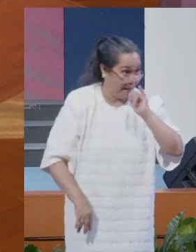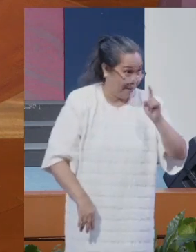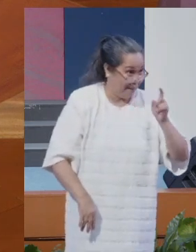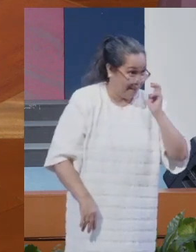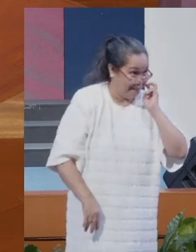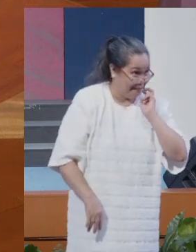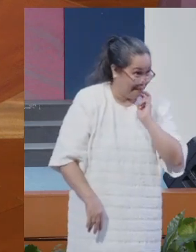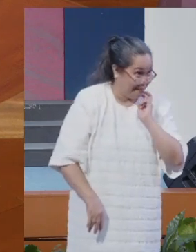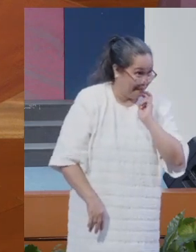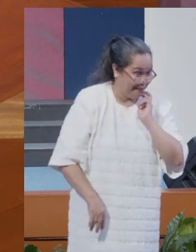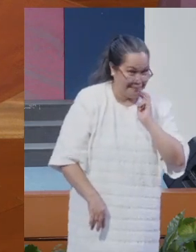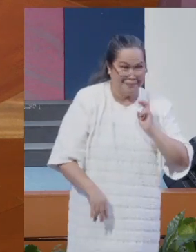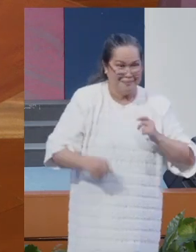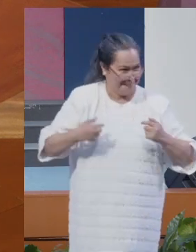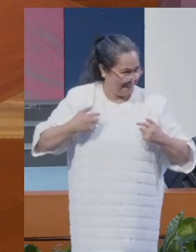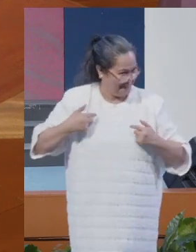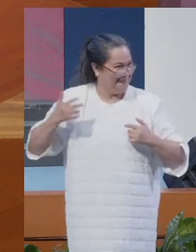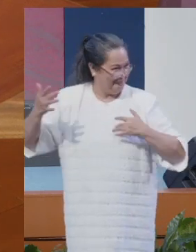yun? Joy.